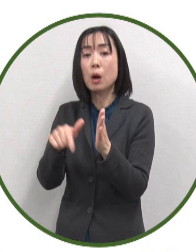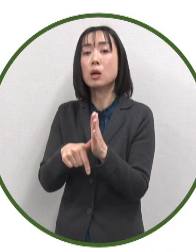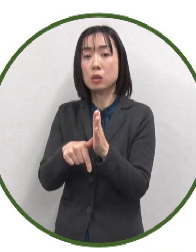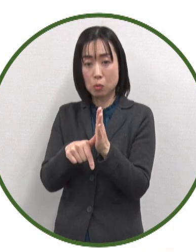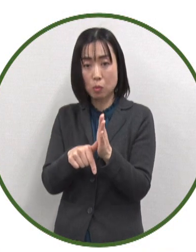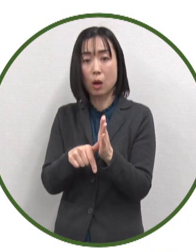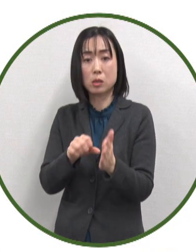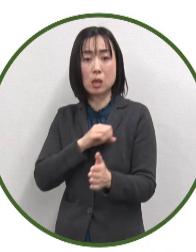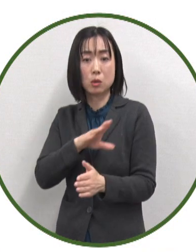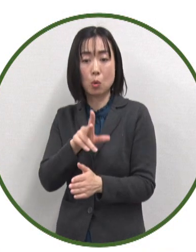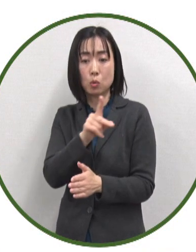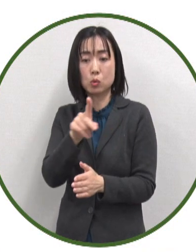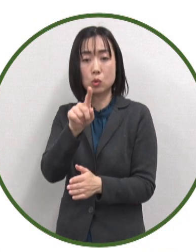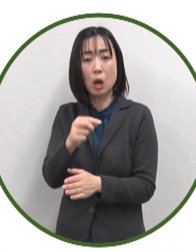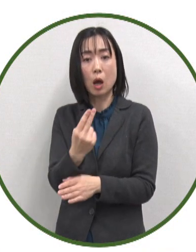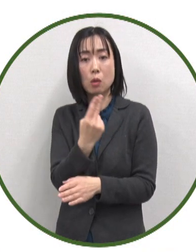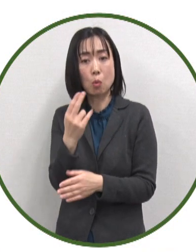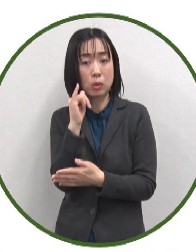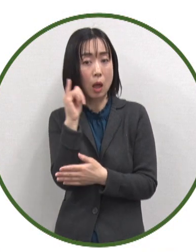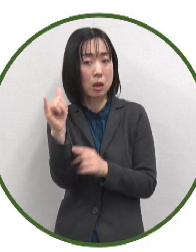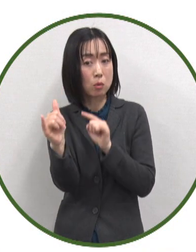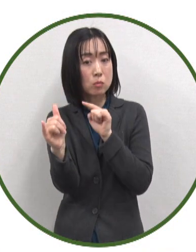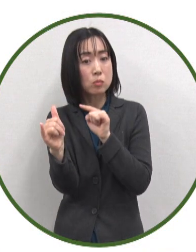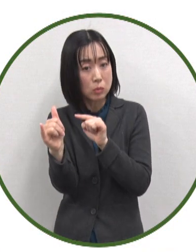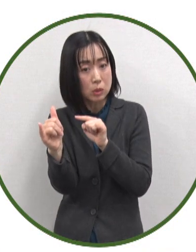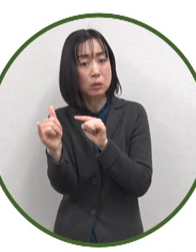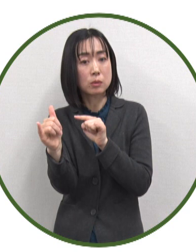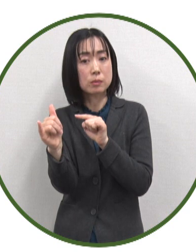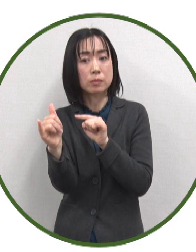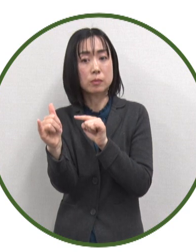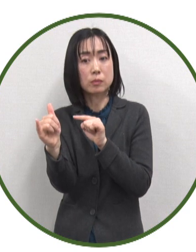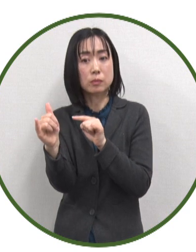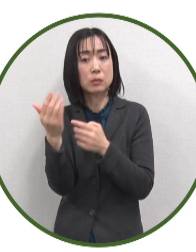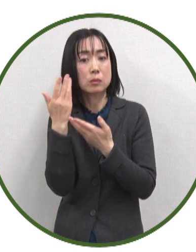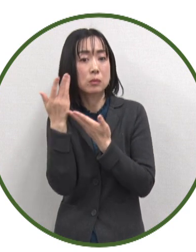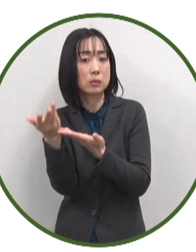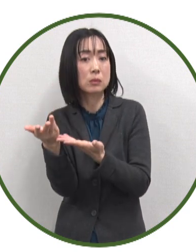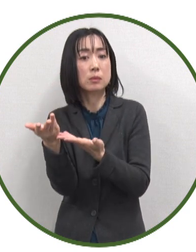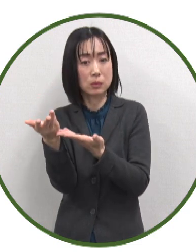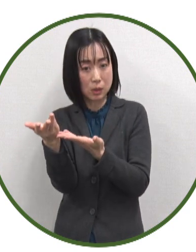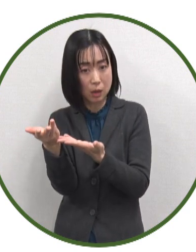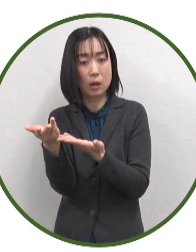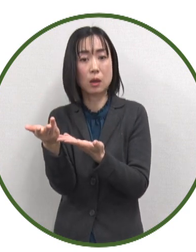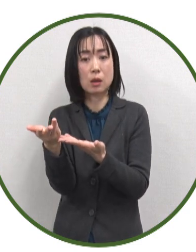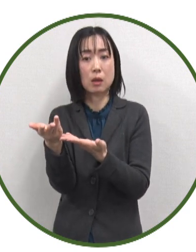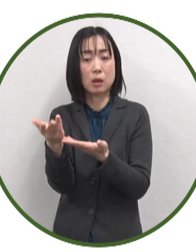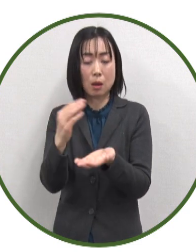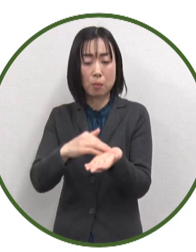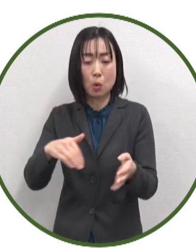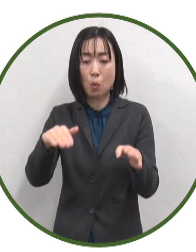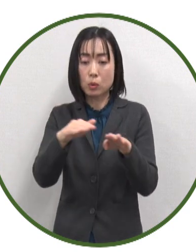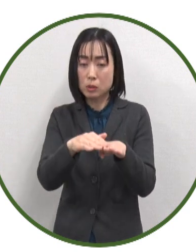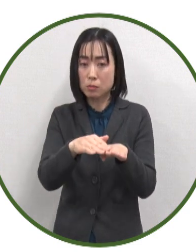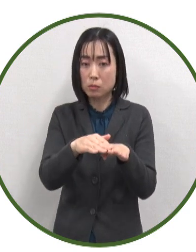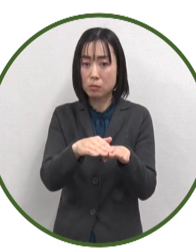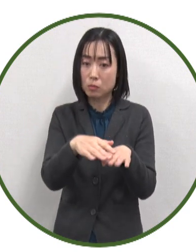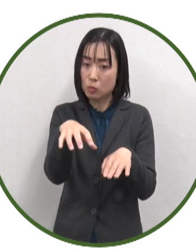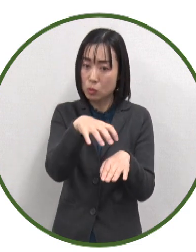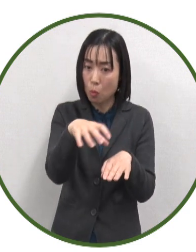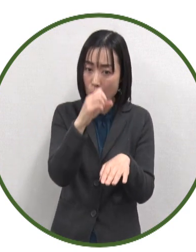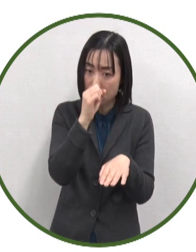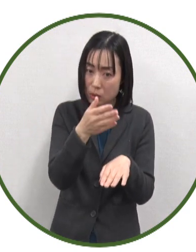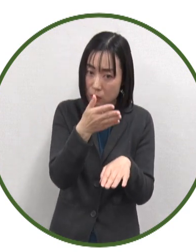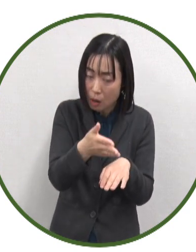話をいただければ受診できる医療機関をご紹介しますので、紹介先ですぐに受診をして検査を受け